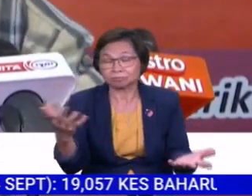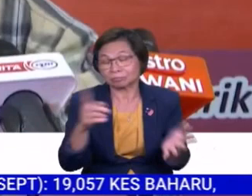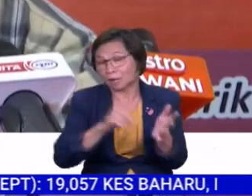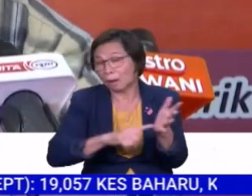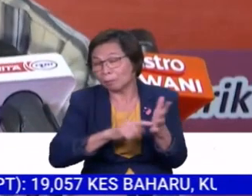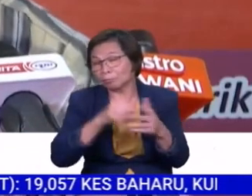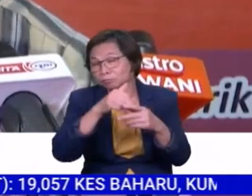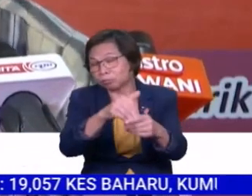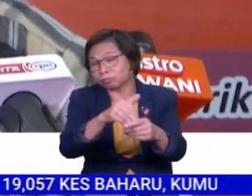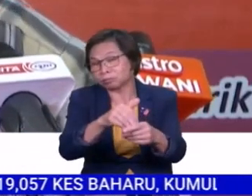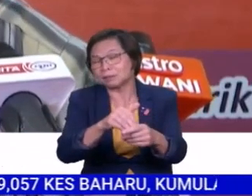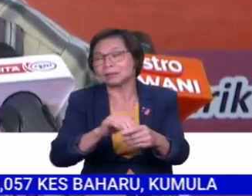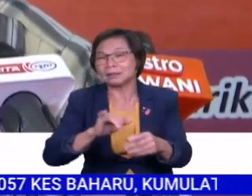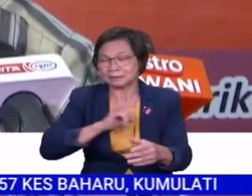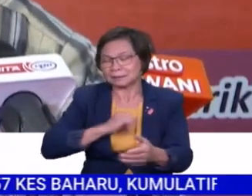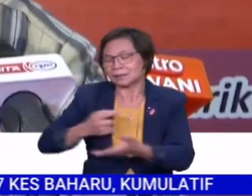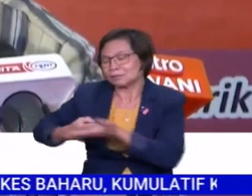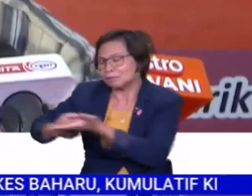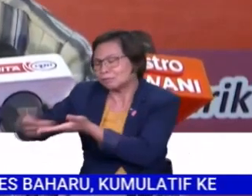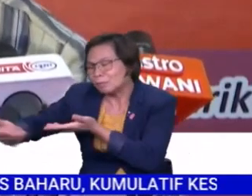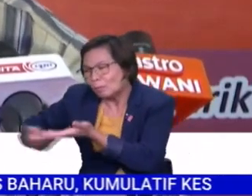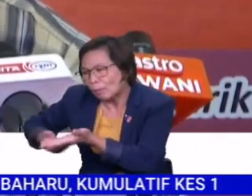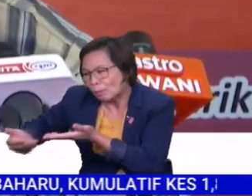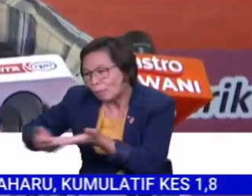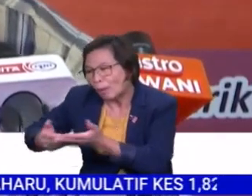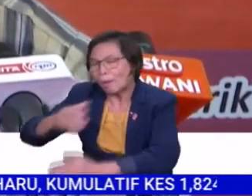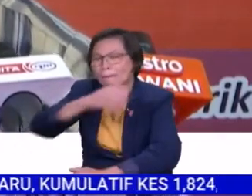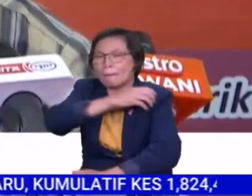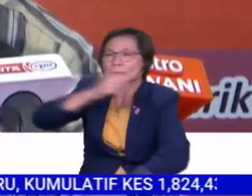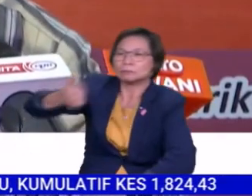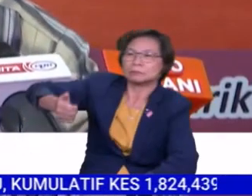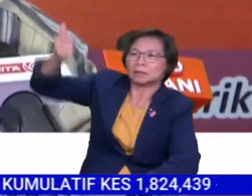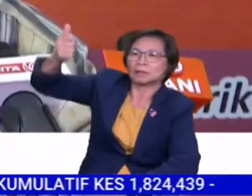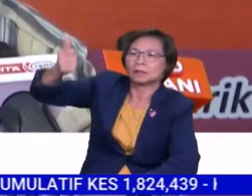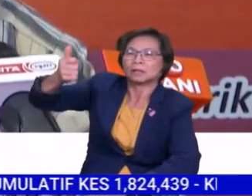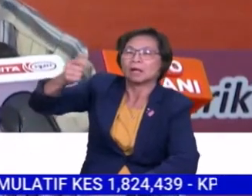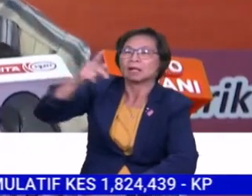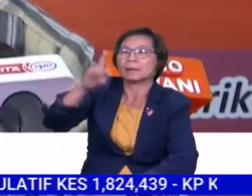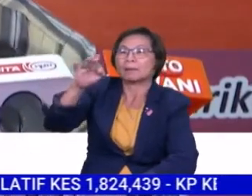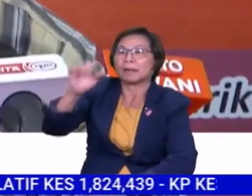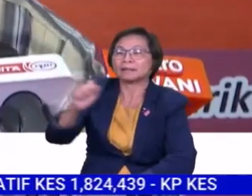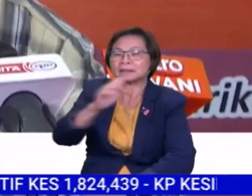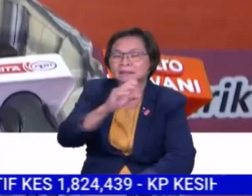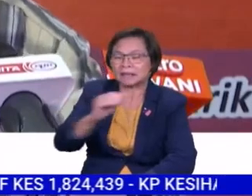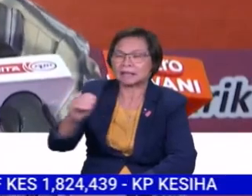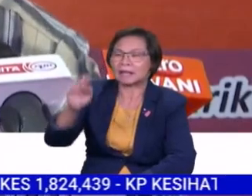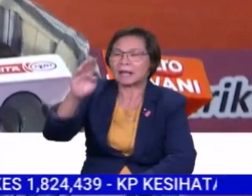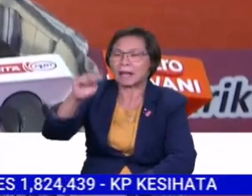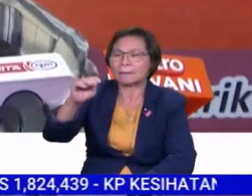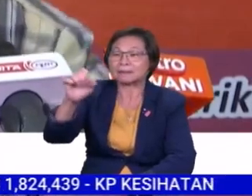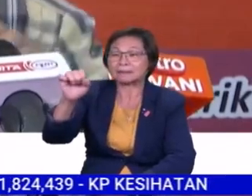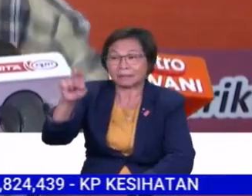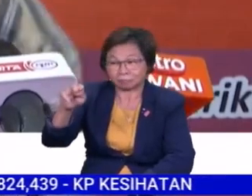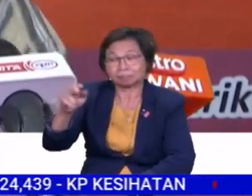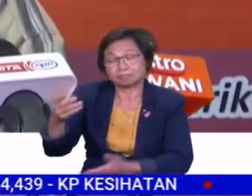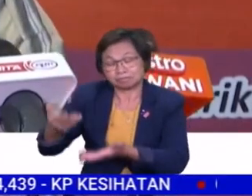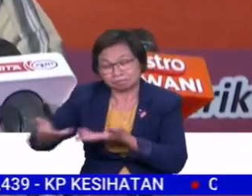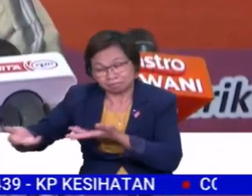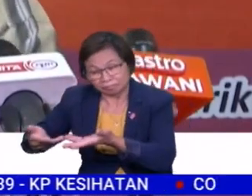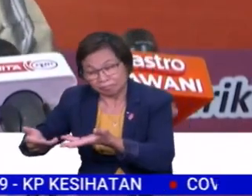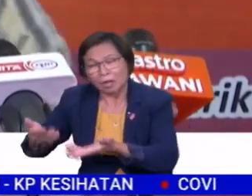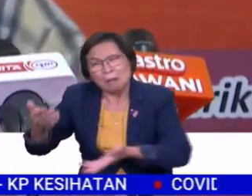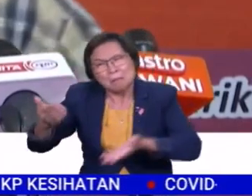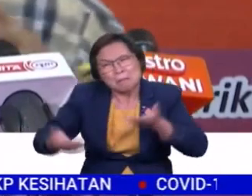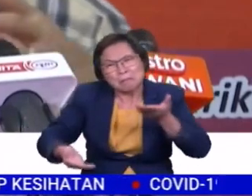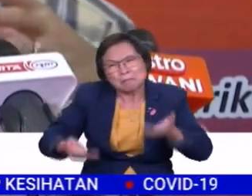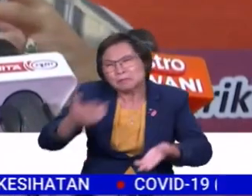akan bincang dengan pegawai tertinggi kementerian dan juga pihak MSN. Dan tentunya oleh kerana